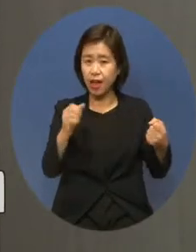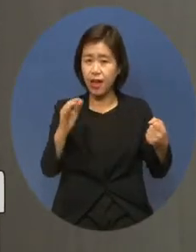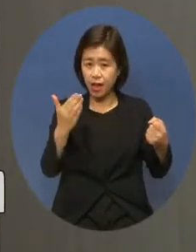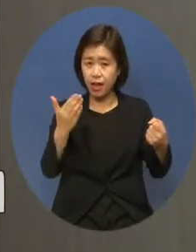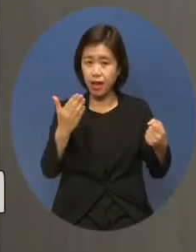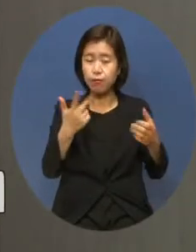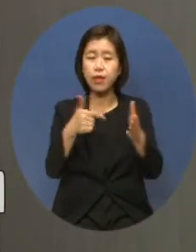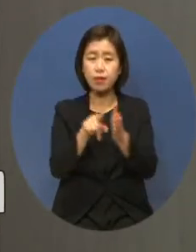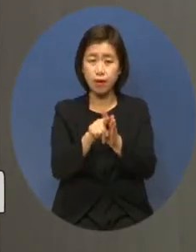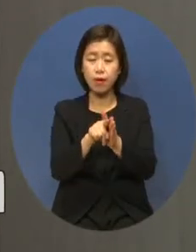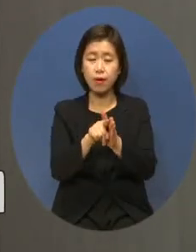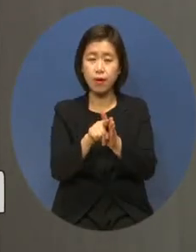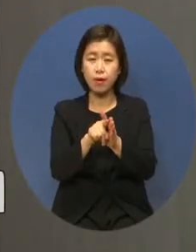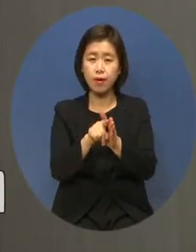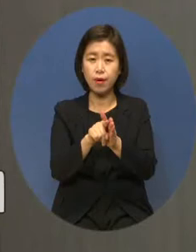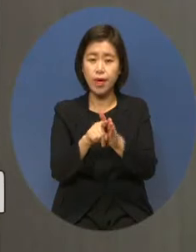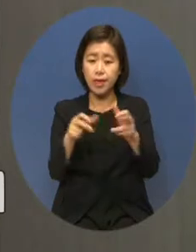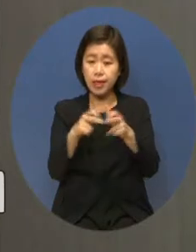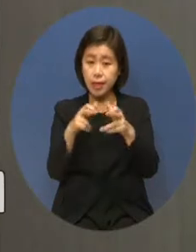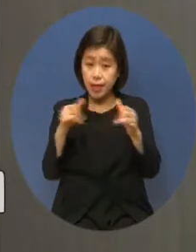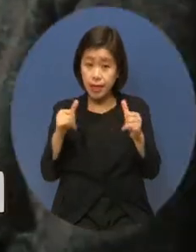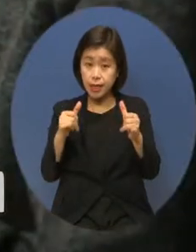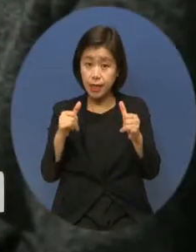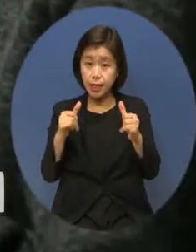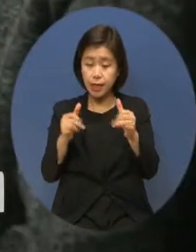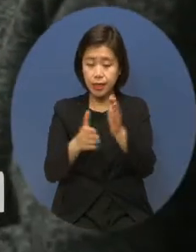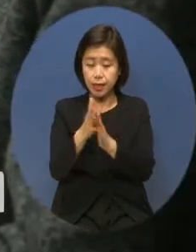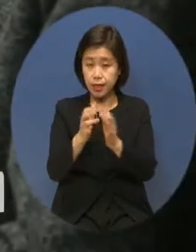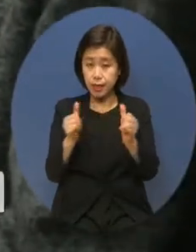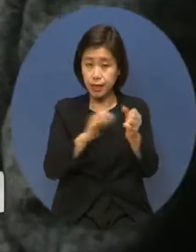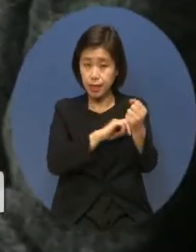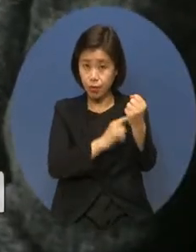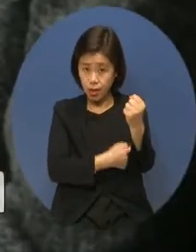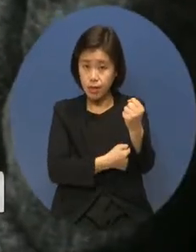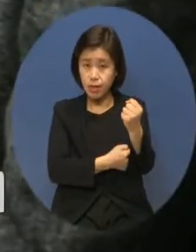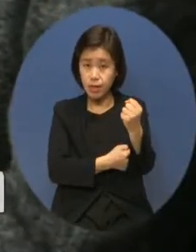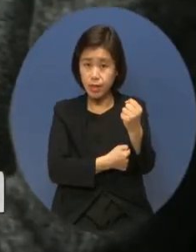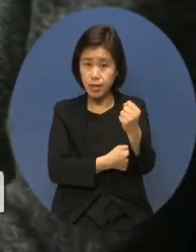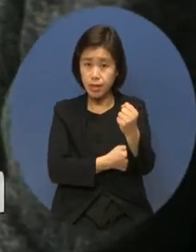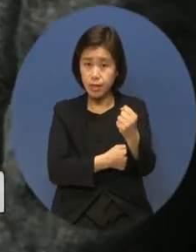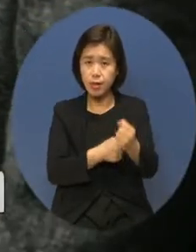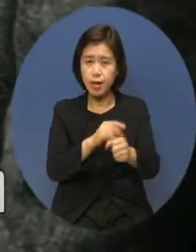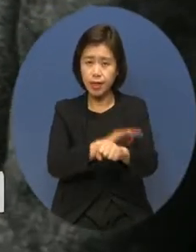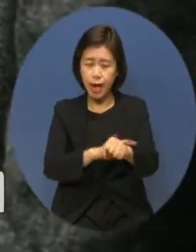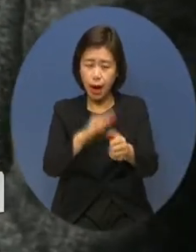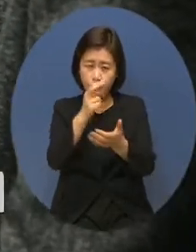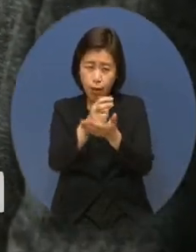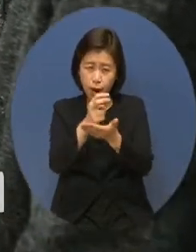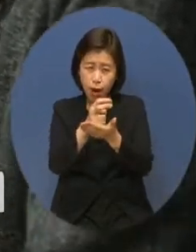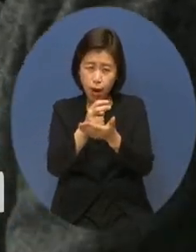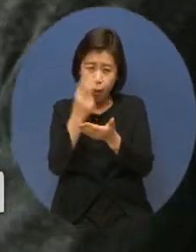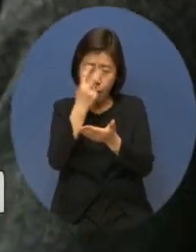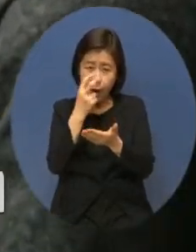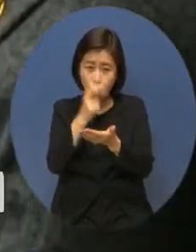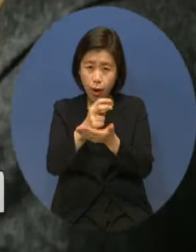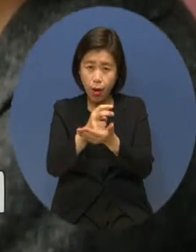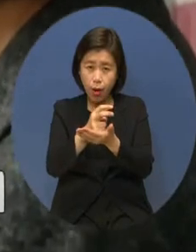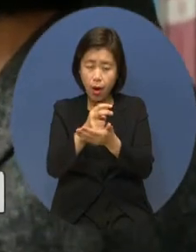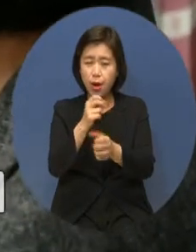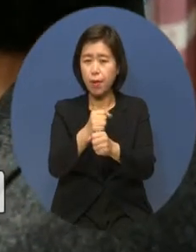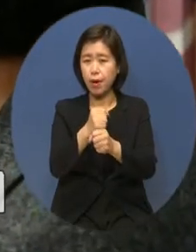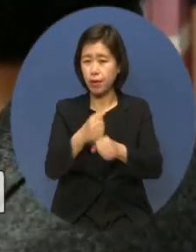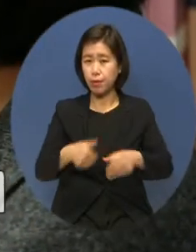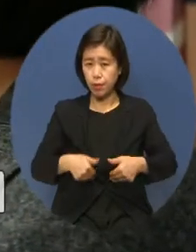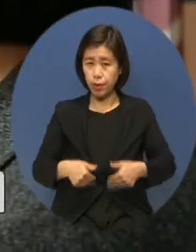권리를 이제 정말 구체적으로 규정하고 있는 어떤 새로운 기본법 수준에서의 이제 권리 장전이 필요하다라고 해서